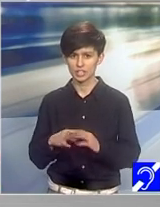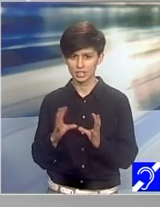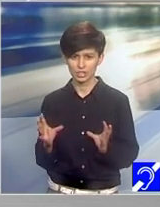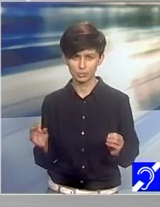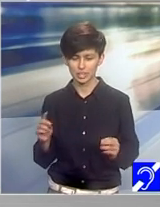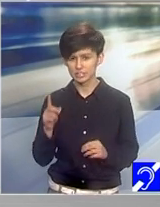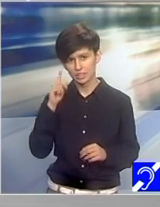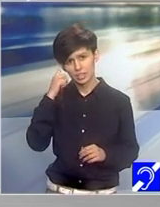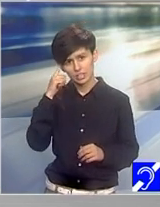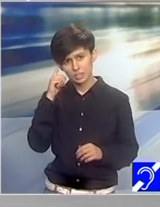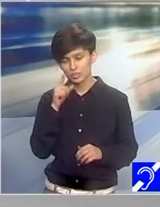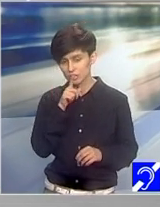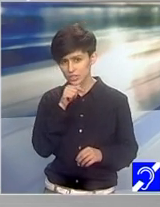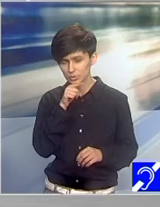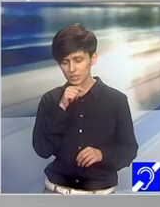de unde,